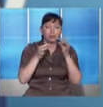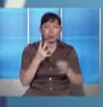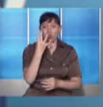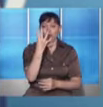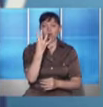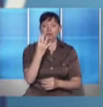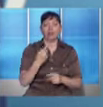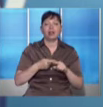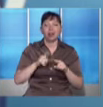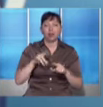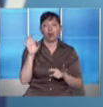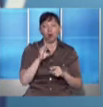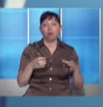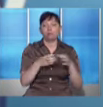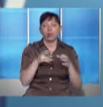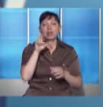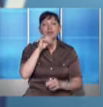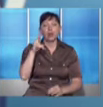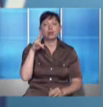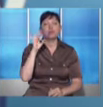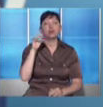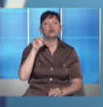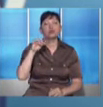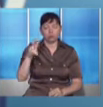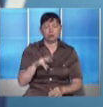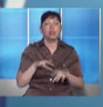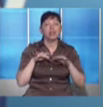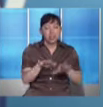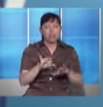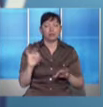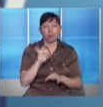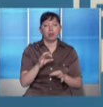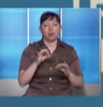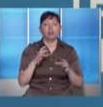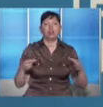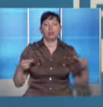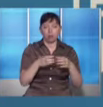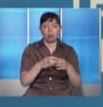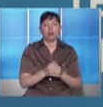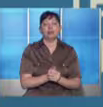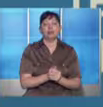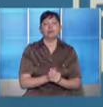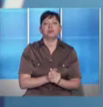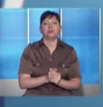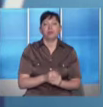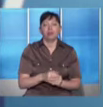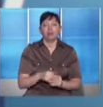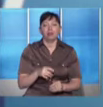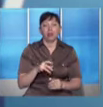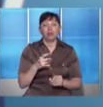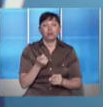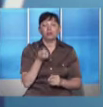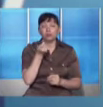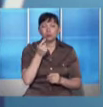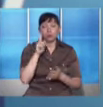ei. Este vorba despre domnul Dan Perciun, candidat Partidul Acțiune și Solidaritate. Bună seara și bine ați venit! Bună seara. Din clipă în clipă